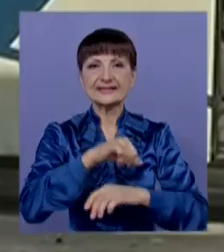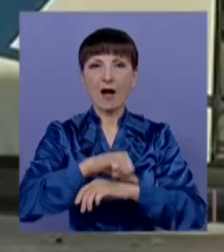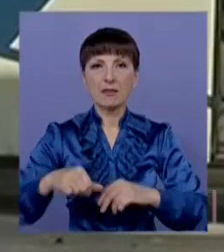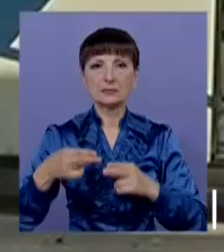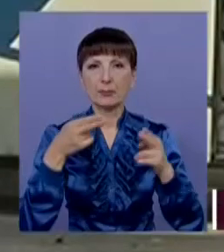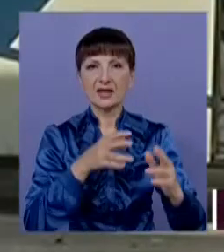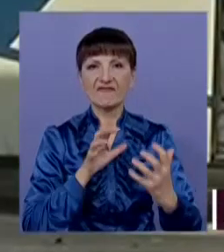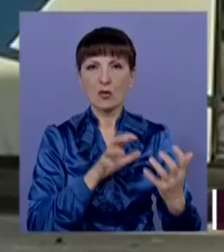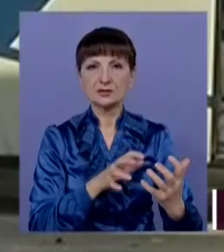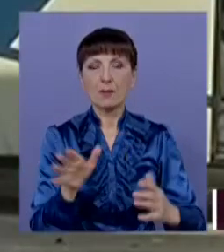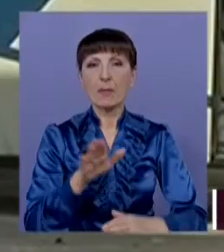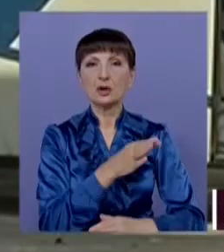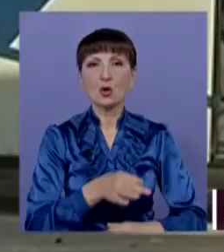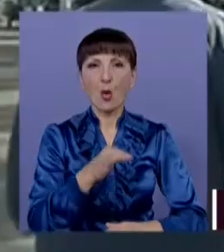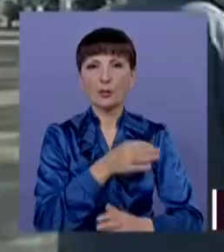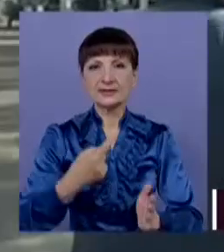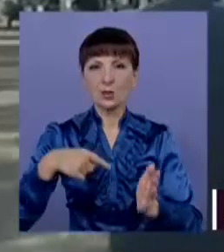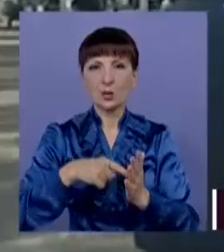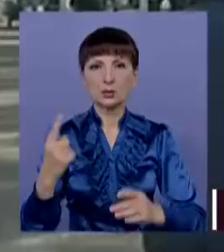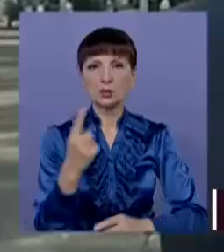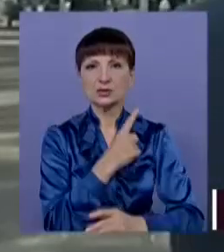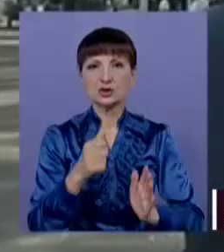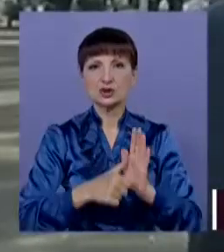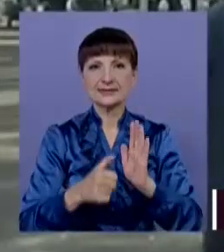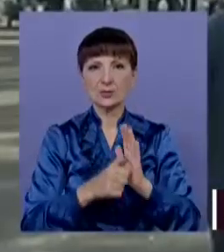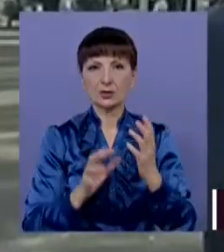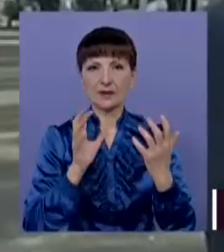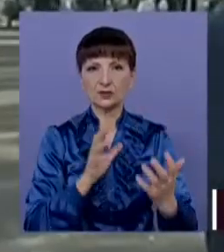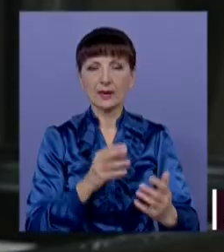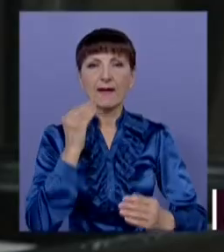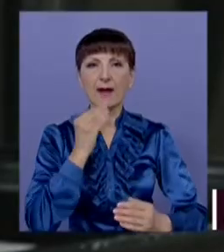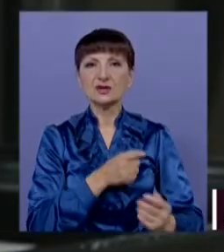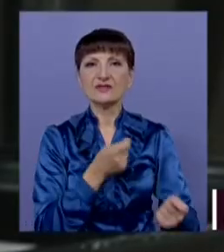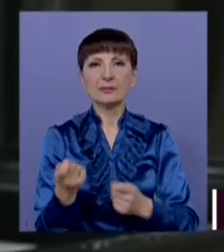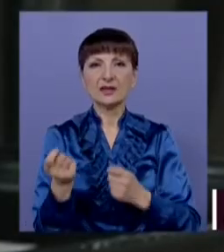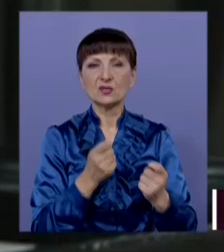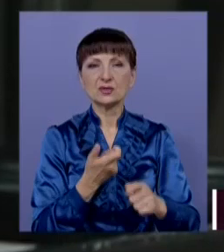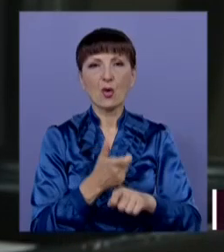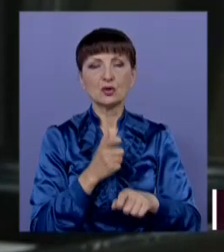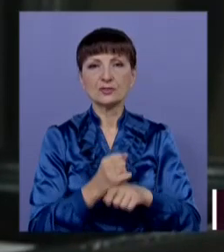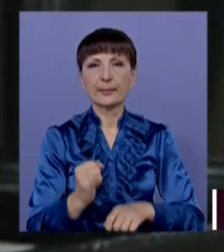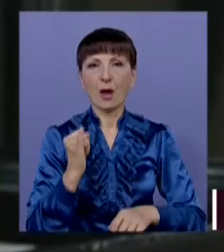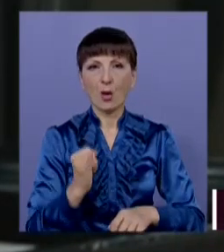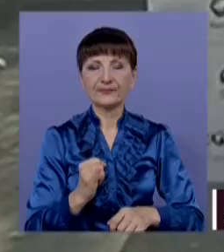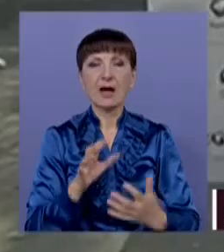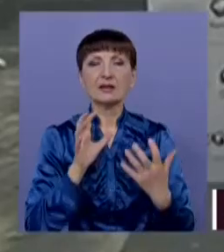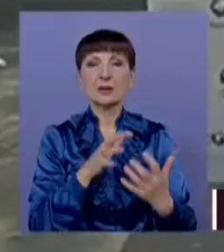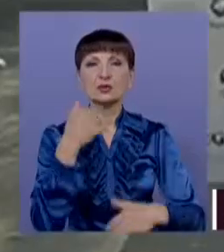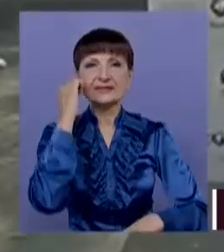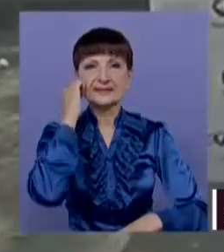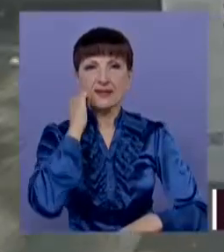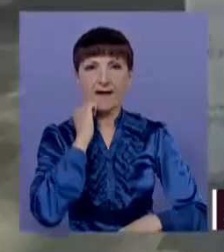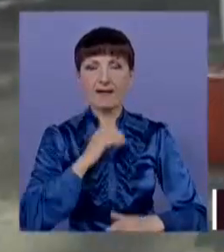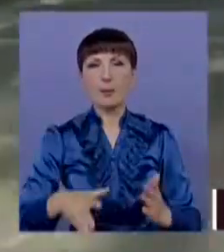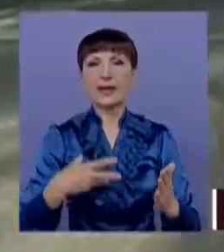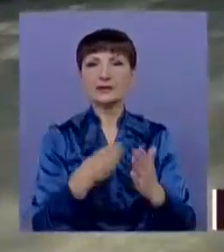перевозках. Ежедневно между областью и городом курсирует 600 автобусов. Качество перевозок оставляет желать лучшего. Транспорт давно устарел,